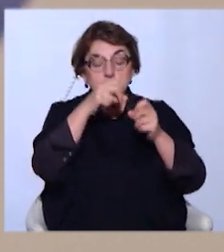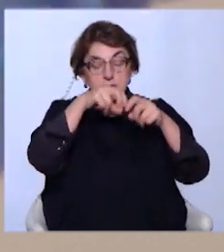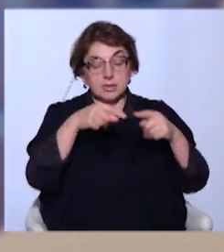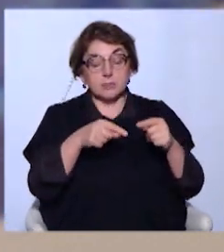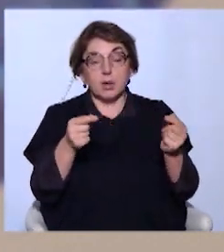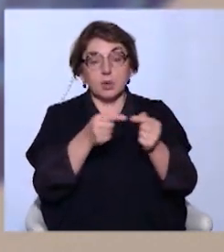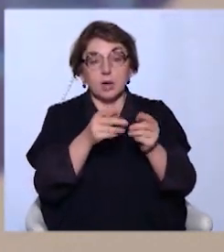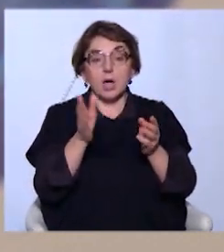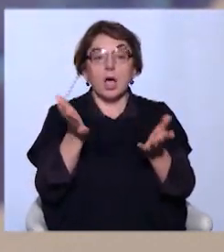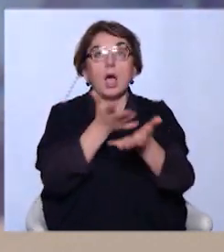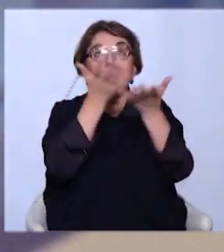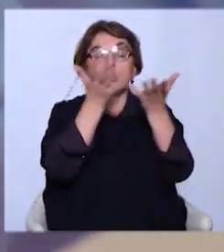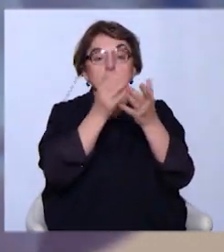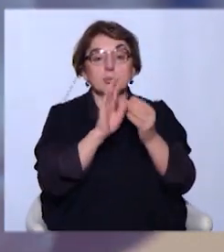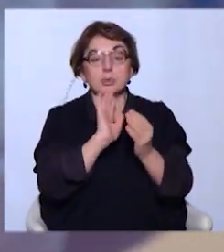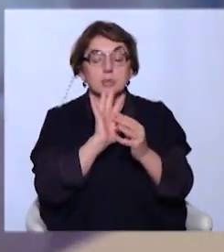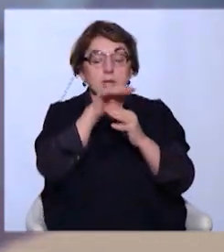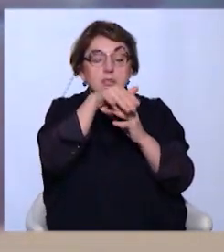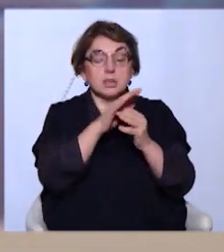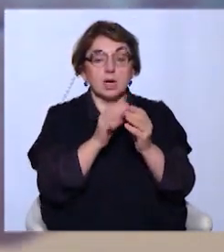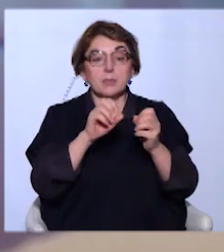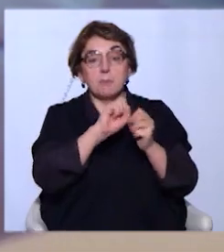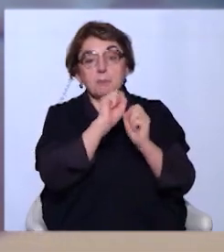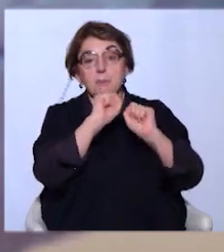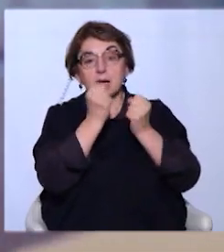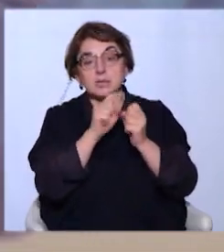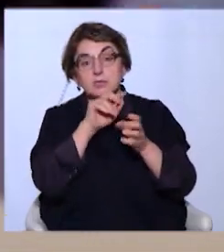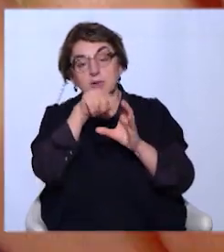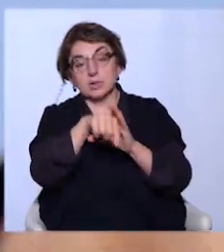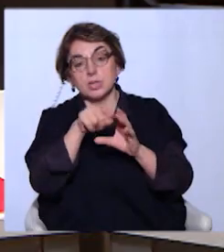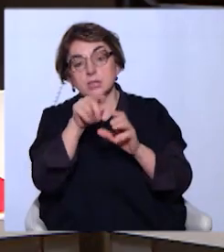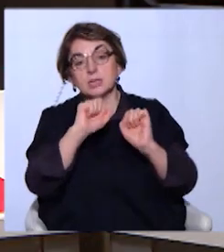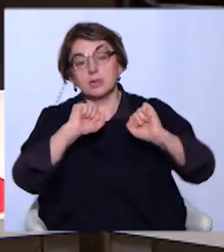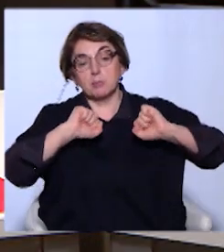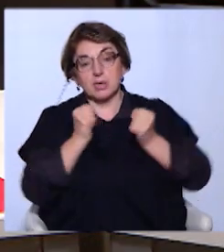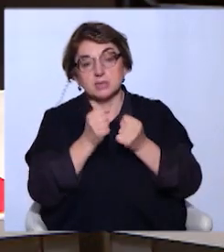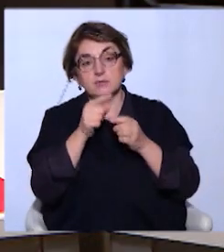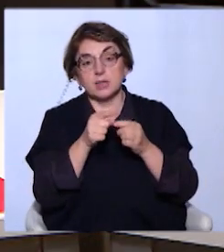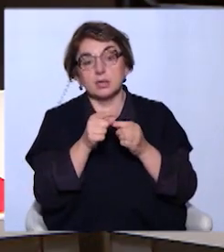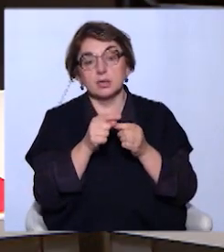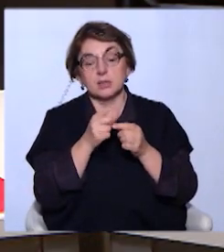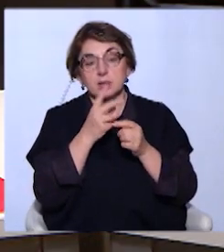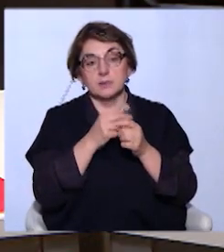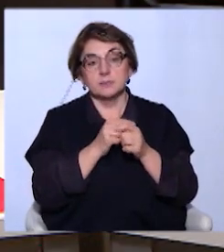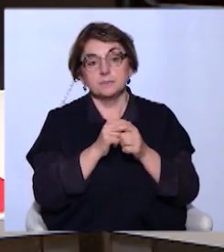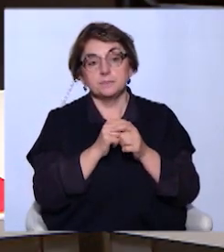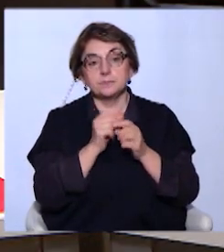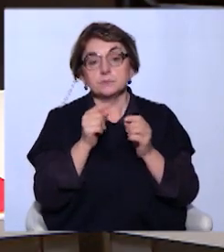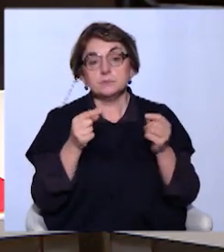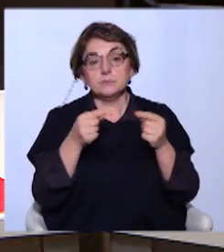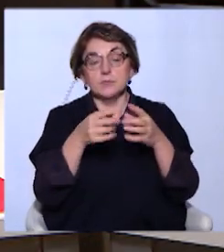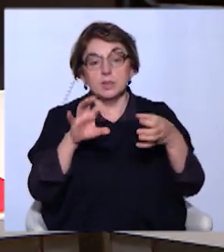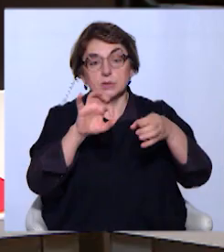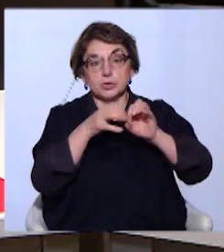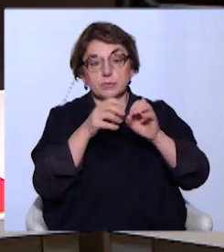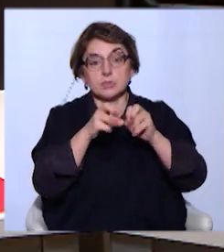თერმომეტრი აუცილებლად უნდა იყოს იმ ადგილას, სადაც აორთქლებული სითხის გადასვლა მოხდება მაცივარში. ეს არის მაცივარი,